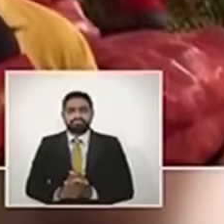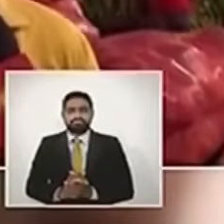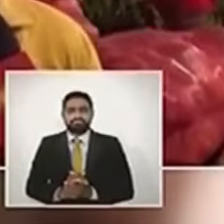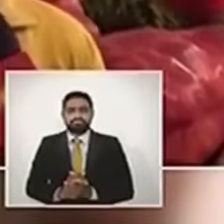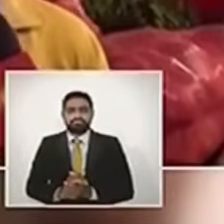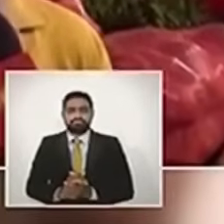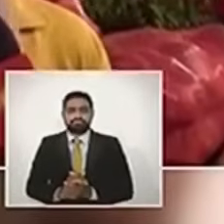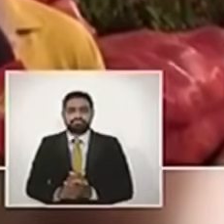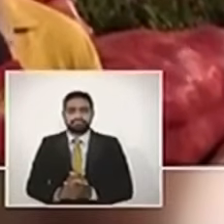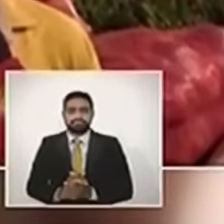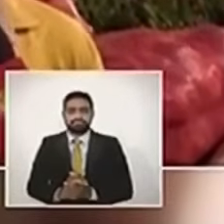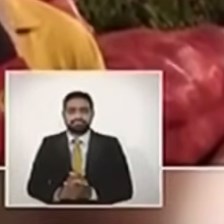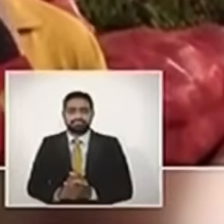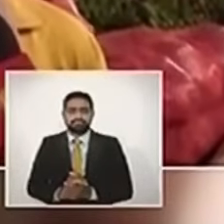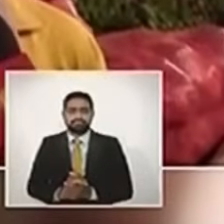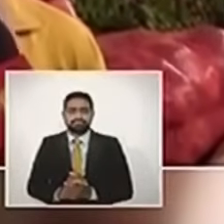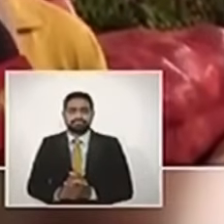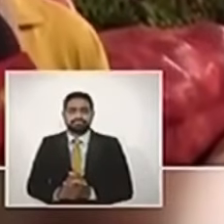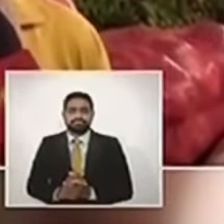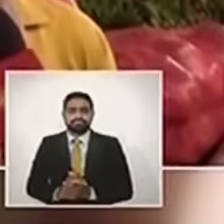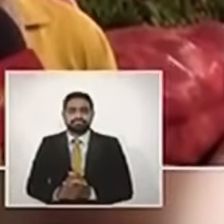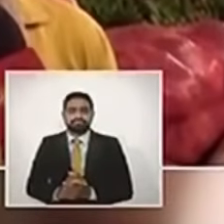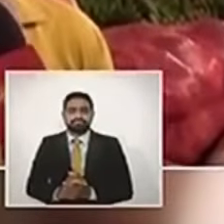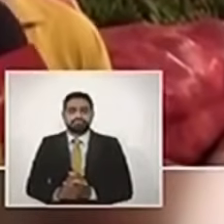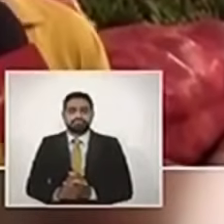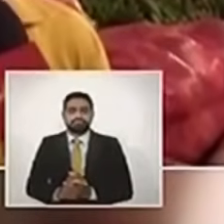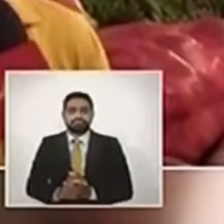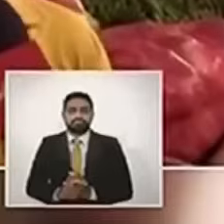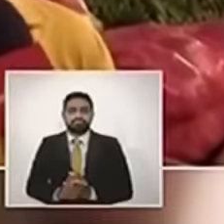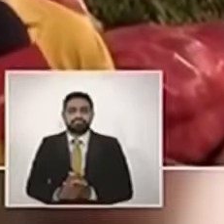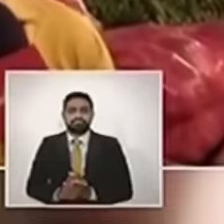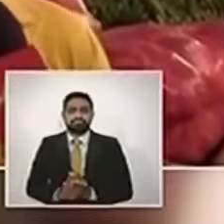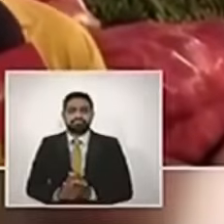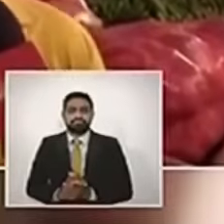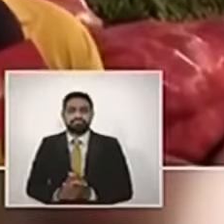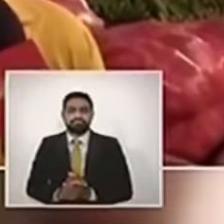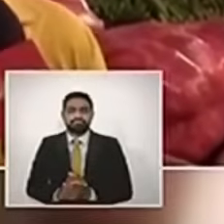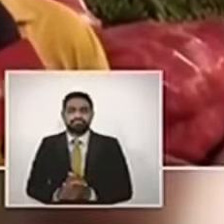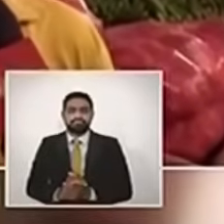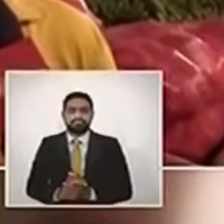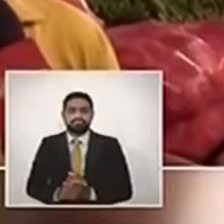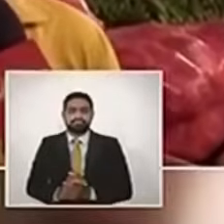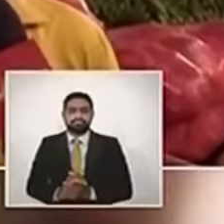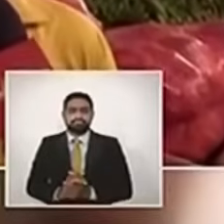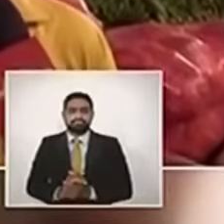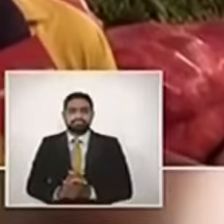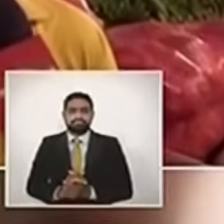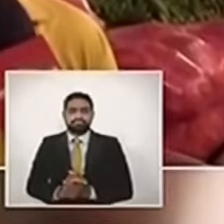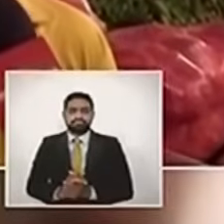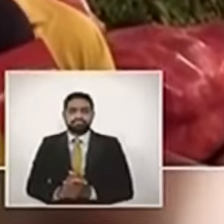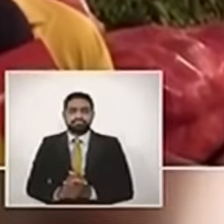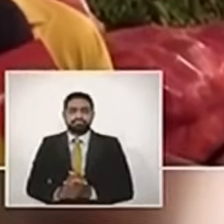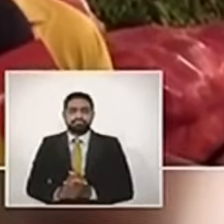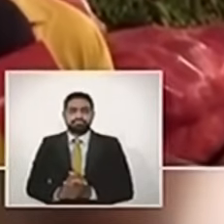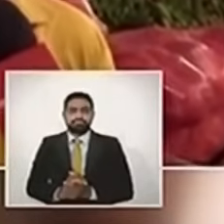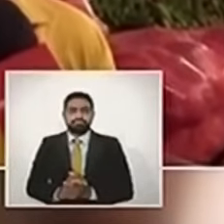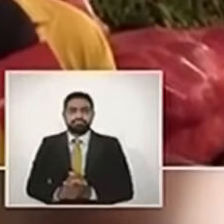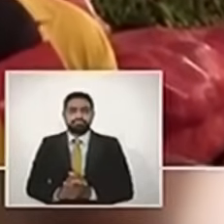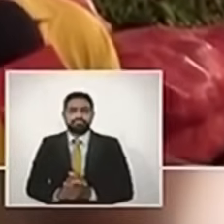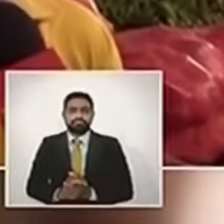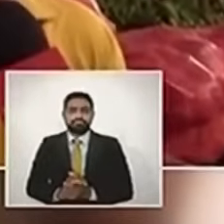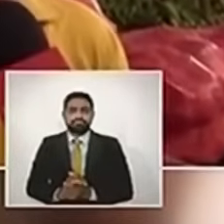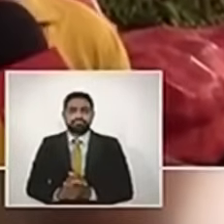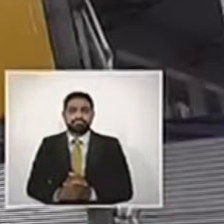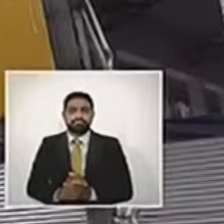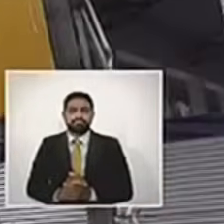එළවලු එනවා. නමුත් මේ දිනවල අද දිනේ නම් ලක්ෂ 4ක් 4.5ක් විතර ප්‍රමාණයක් තමයි මේ වෙනකොට දඹුල්ලට